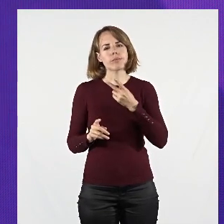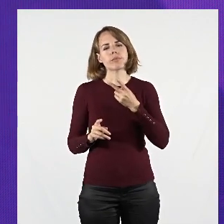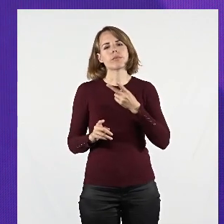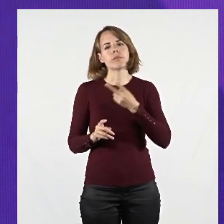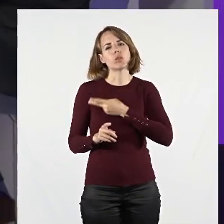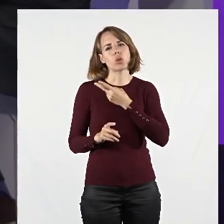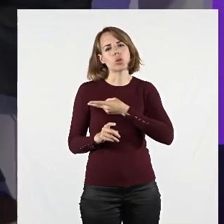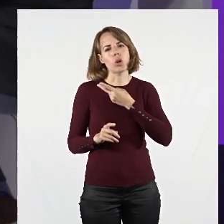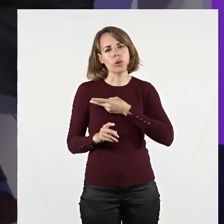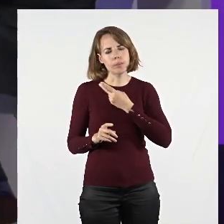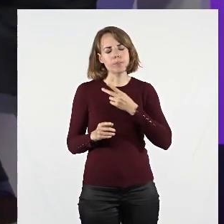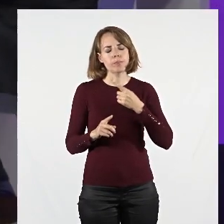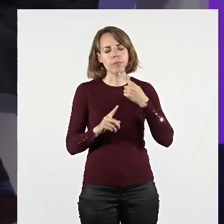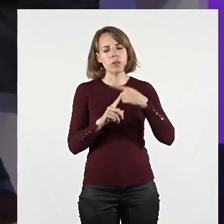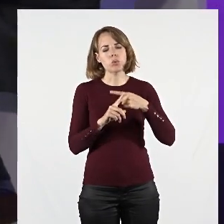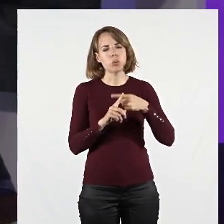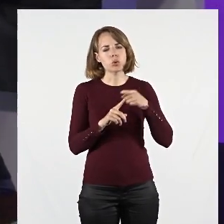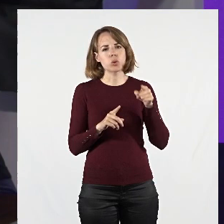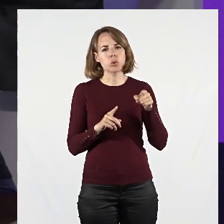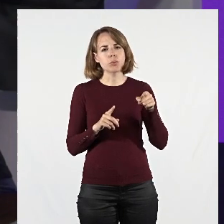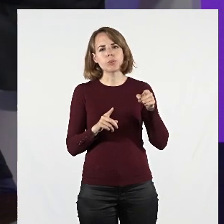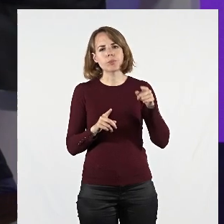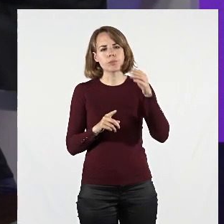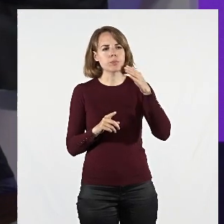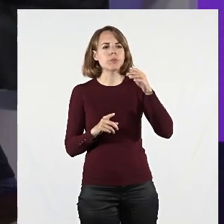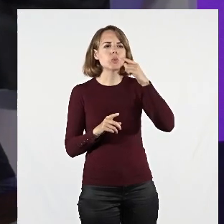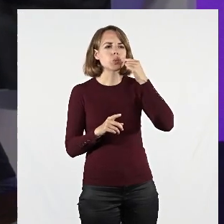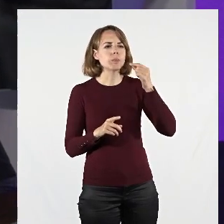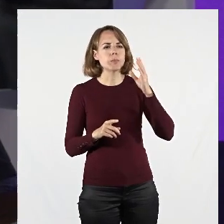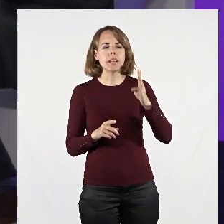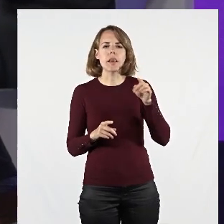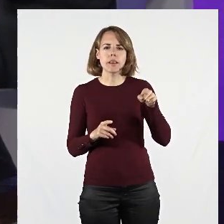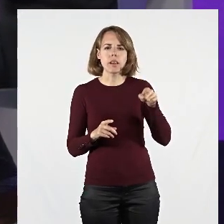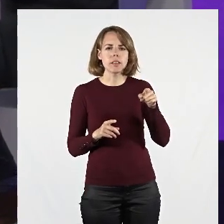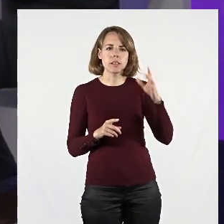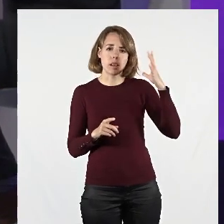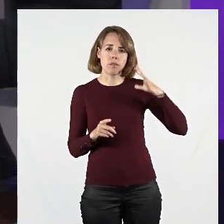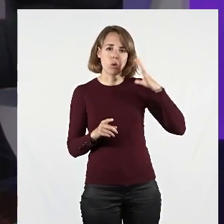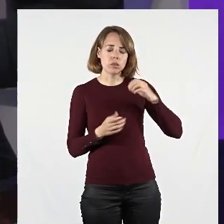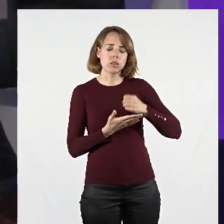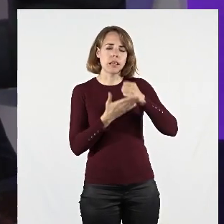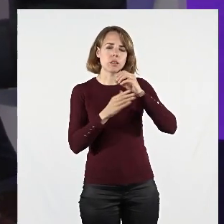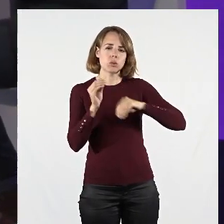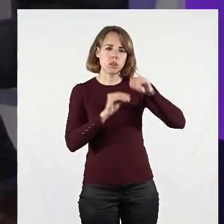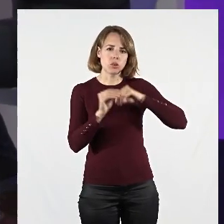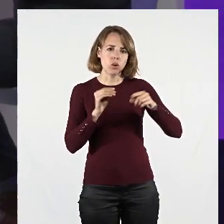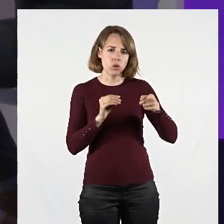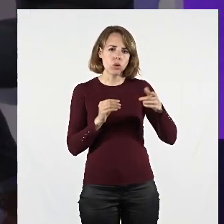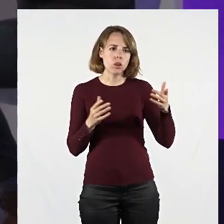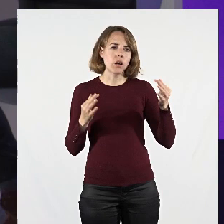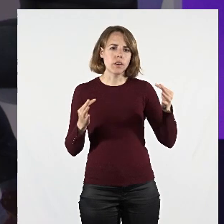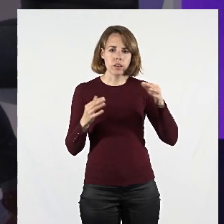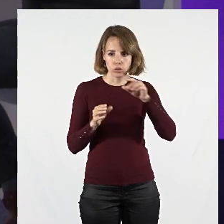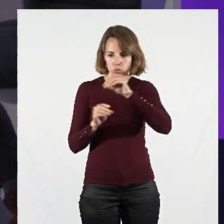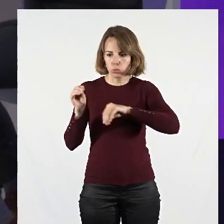Cress-Guilly et Alexis Bataille, avec lequel j'ai travaillé, qui a été aide-soignant, puis qui est aujourd'hui infirmier sur prendre soin des soignants. On a